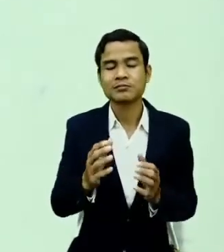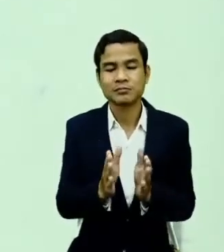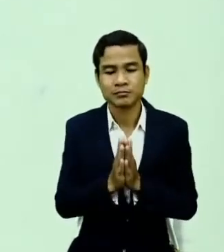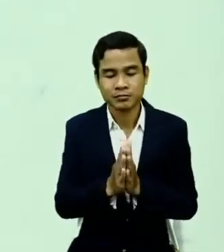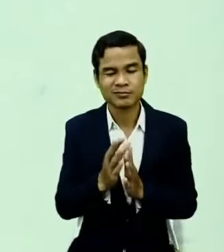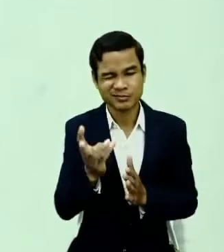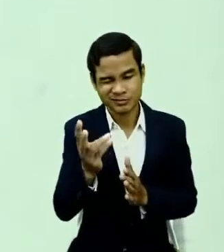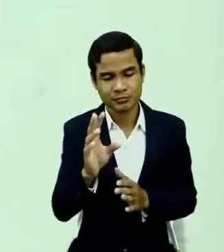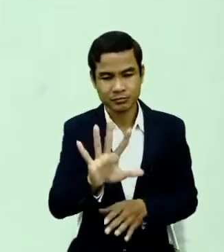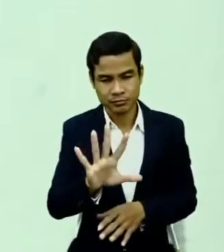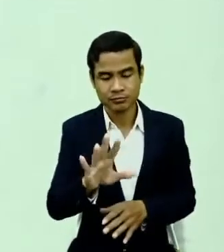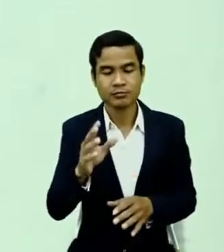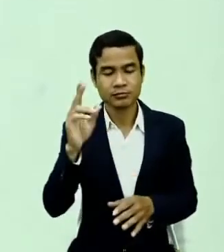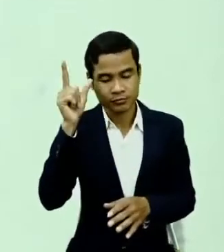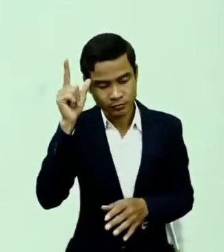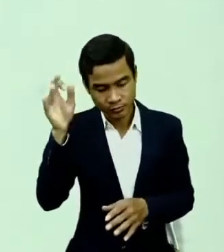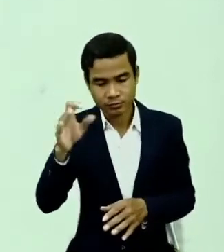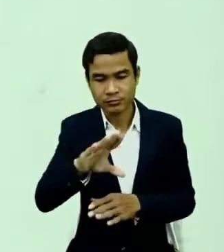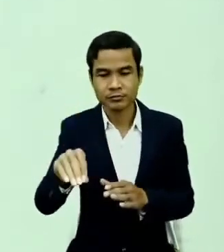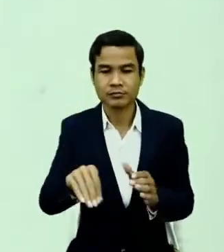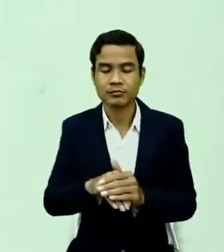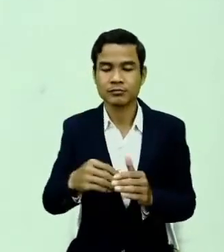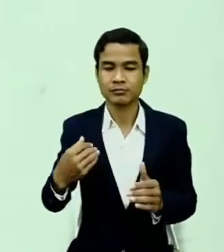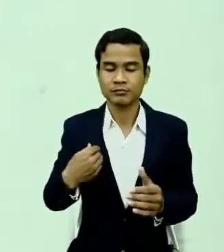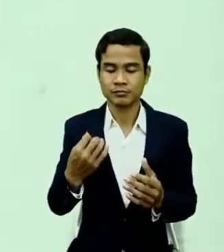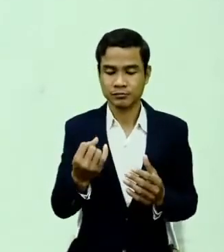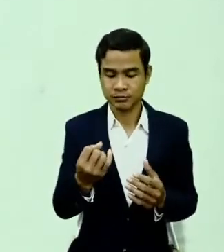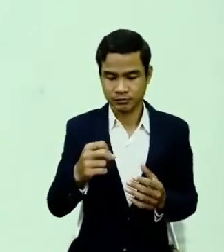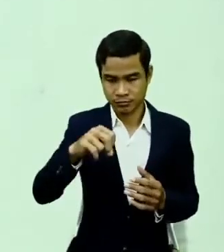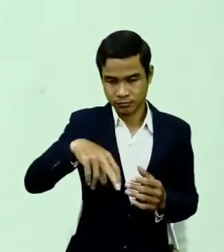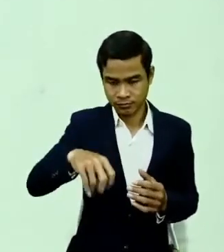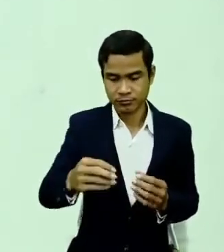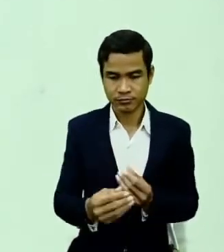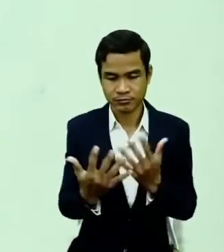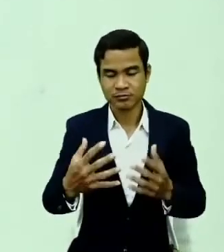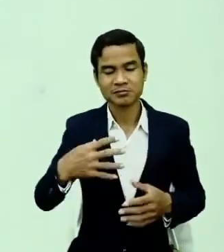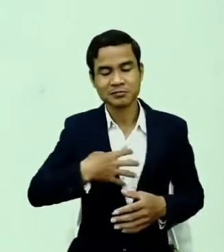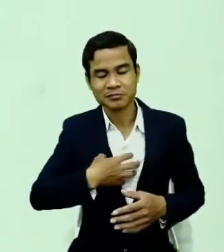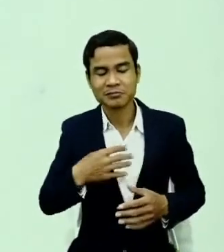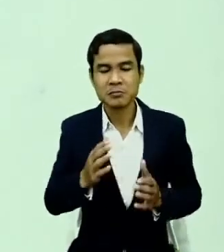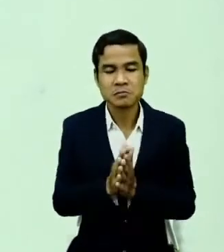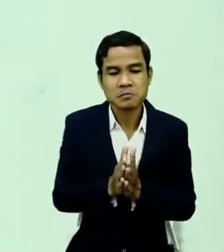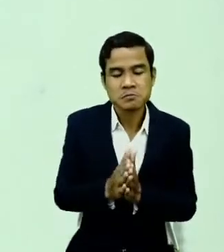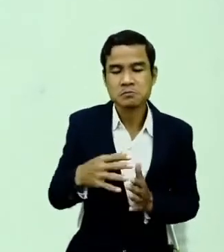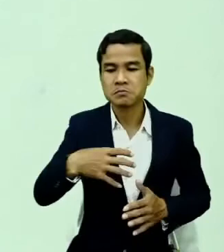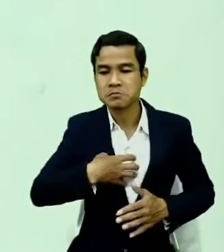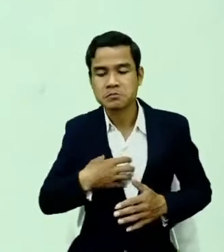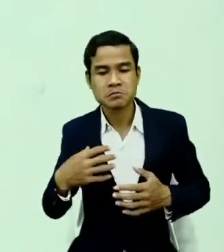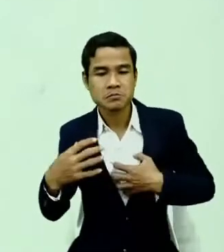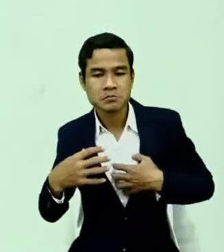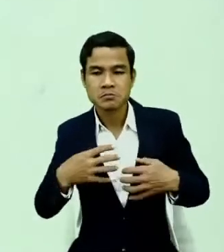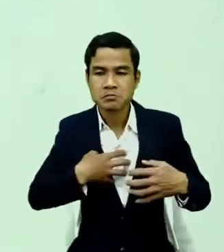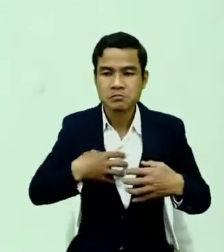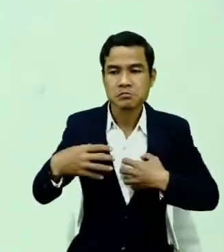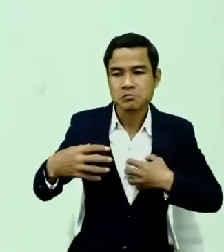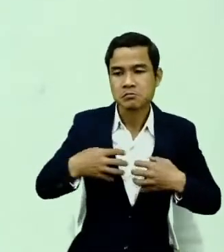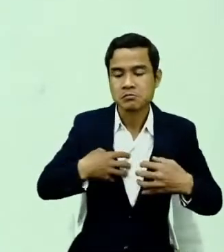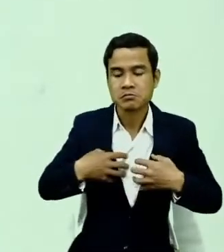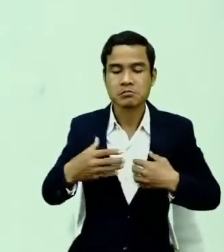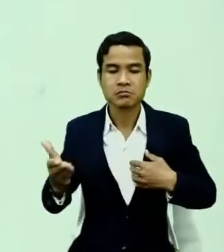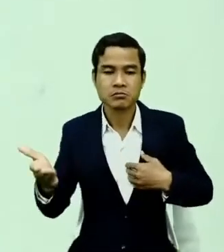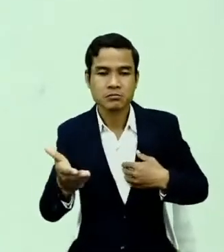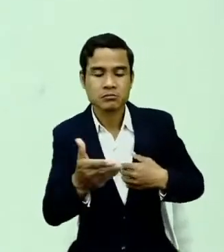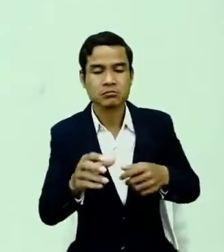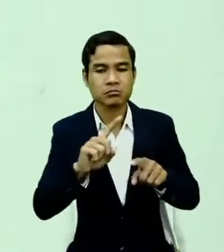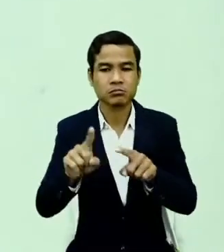រូជឿជាក់ថាពួកយើងទាំងអស់គ្នាមានតម្រូវការជាច្រើនចង់បាននេះចង់បាននោះគ្រប់រឿងចាអញ្ចឹងអ្